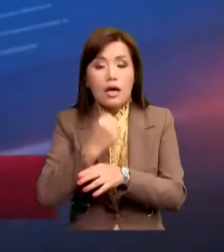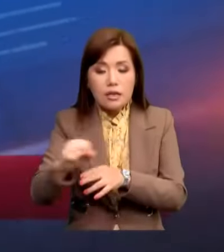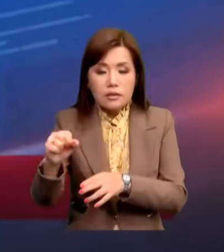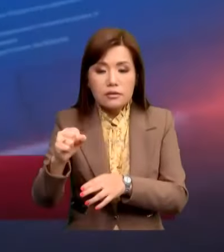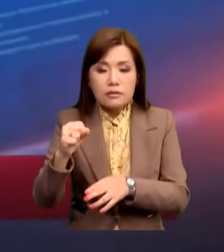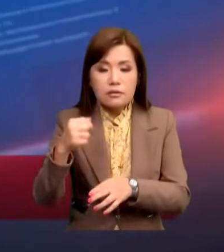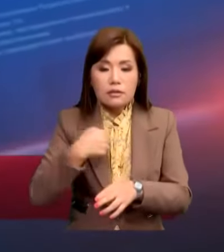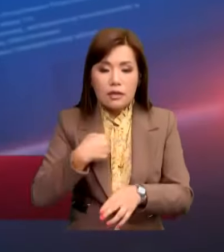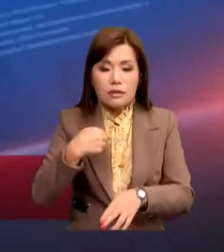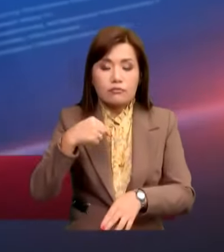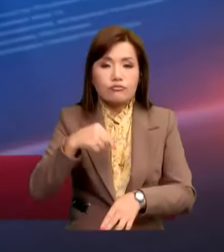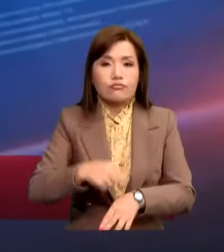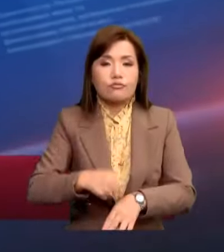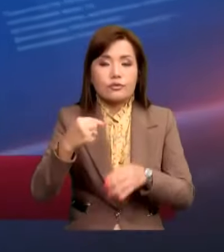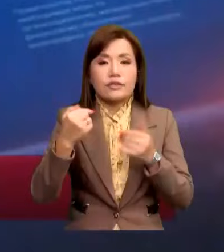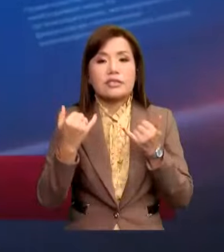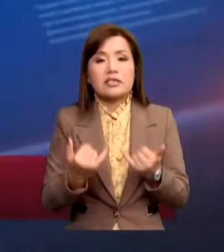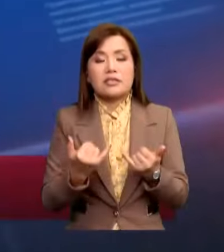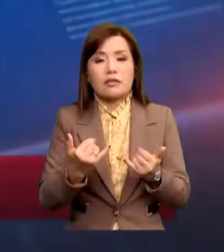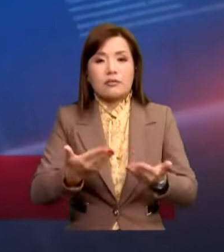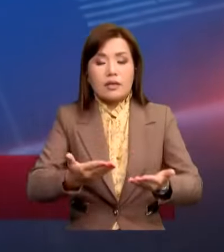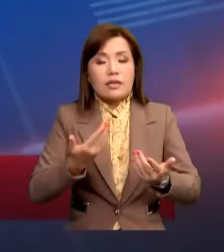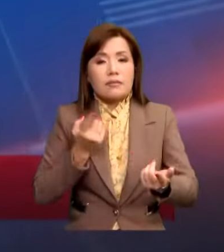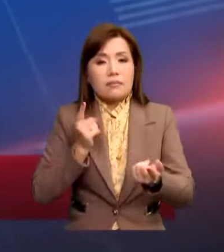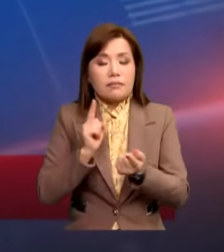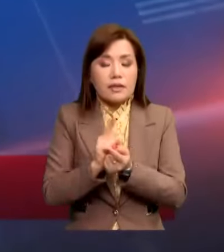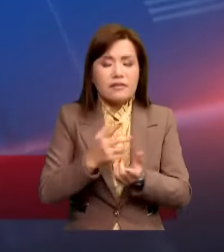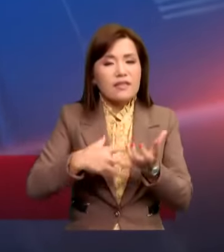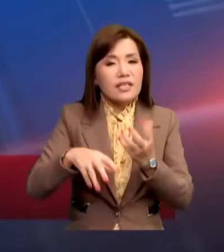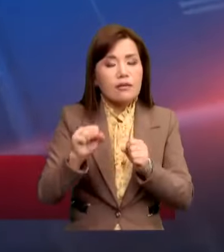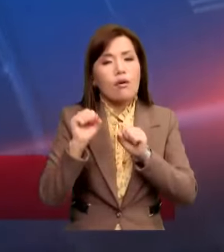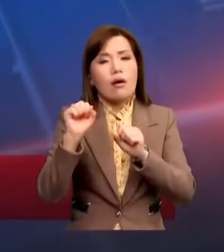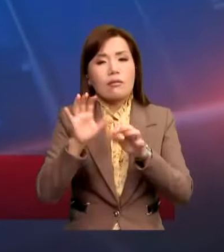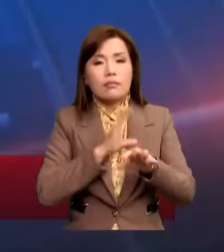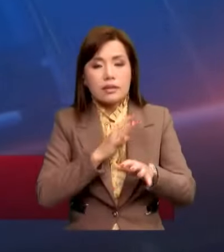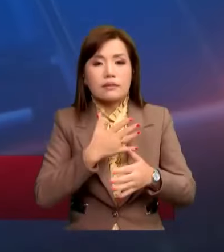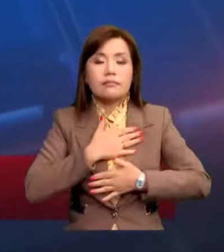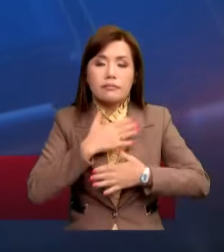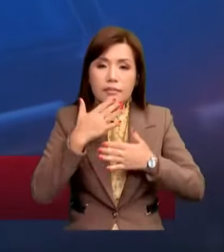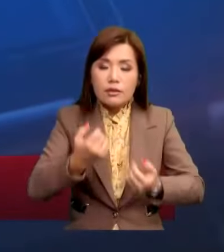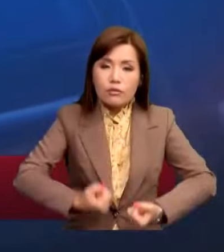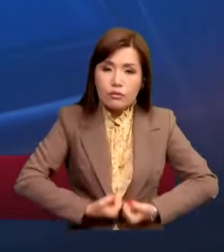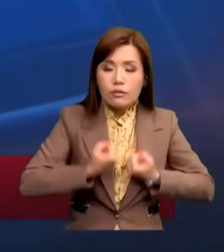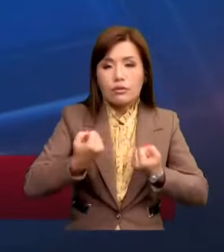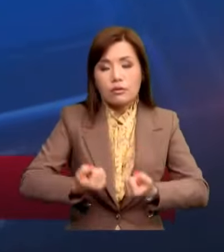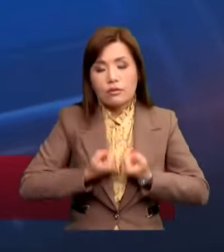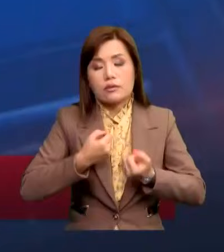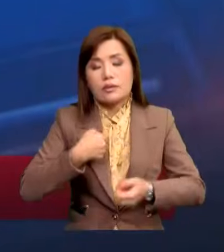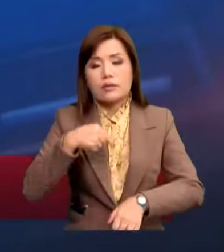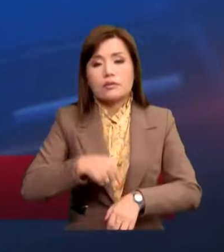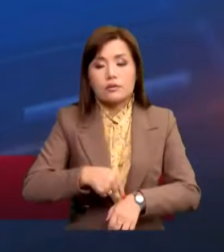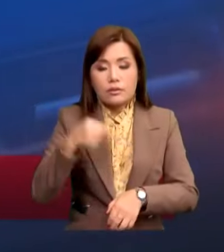жеңіске жеткен мен сезініп жатырмын. Осылай халық балалар барлық жанкүйерлерге мың алғыс, қолдаулары барлық жерден сезініп